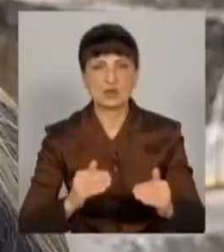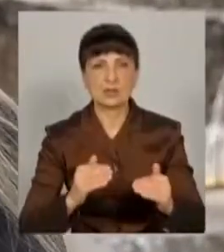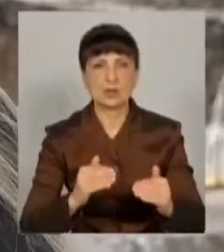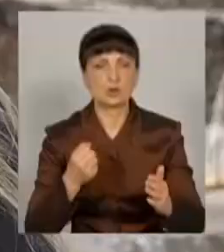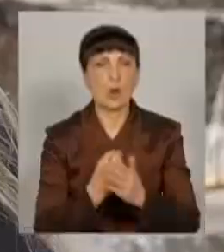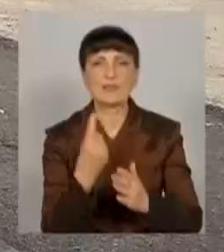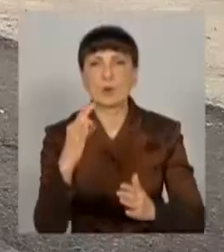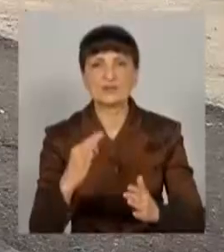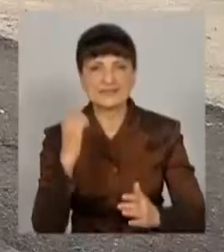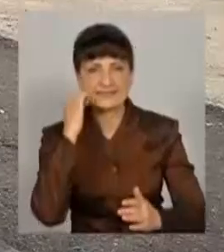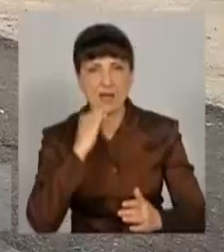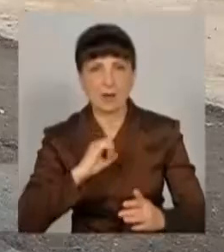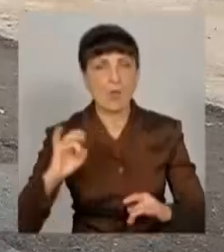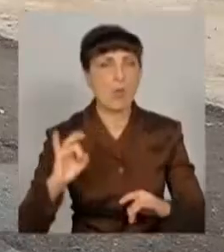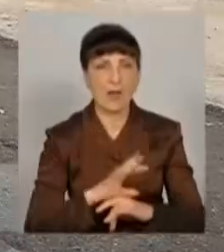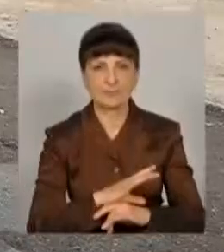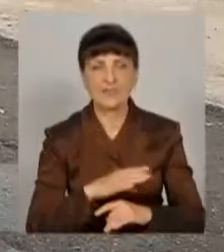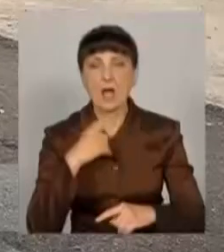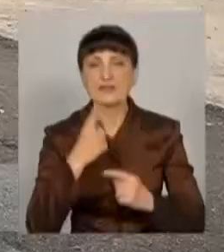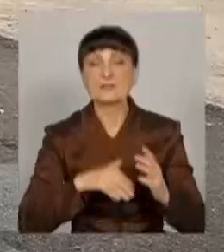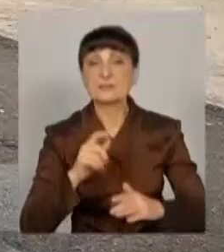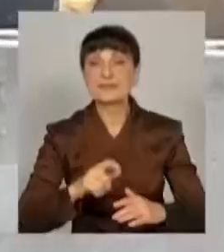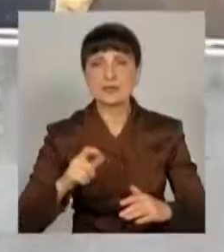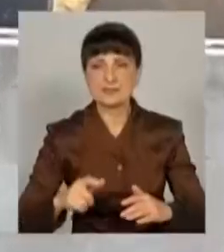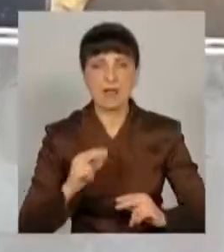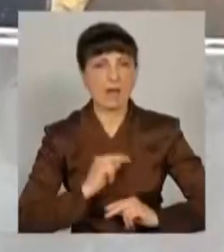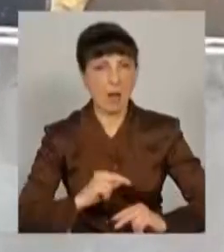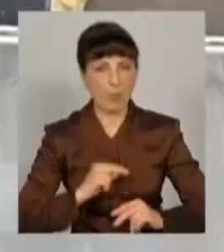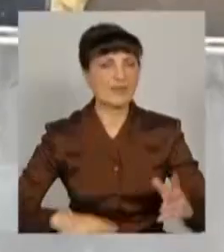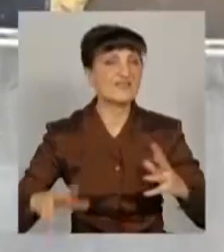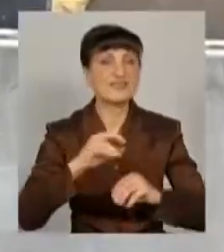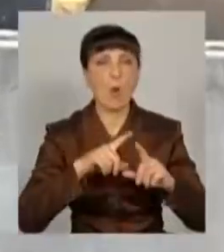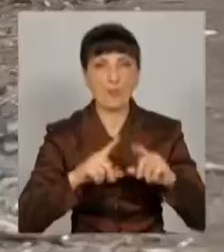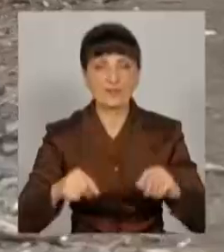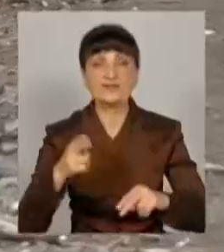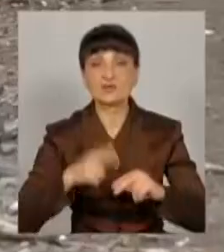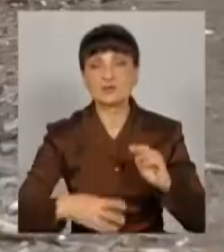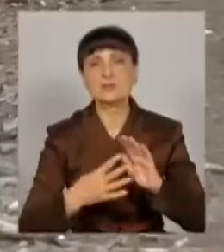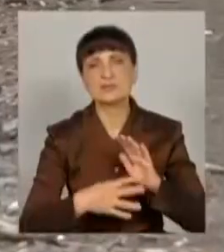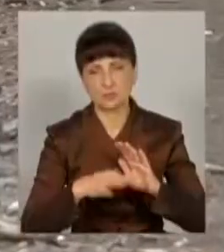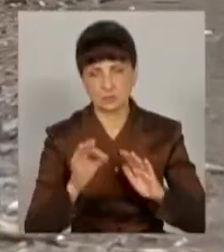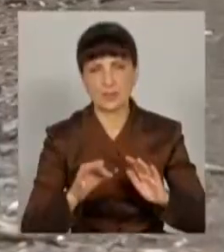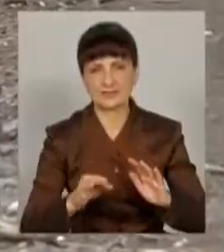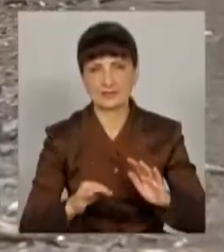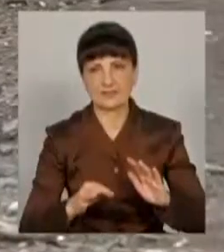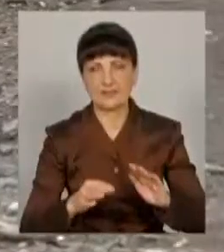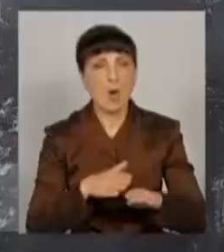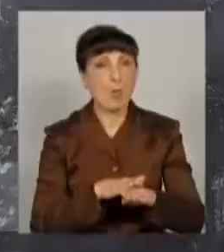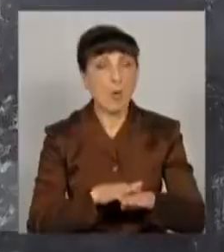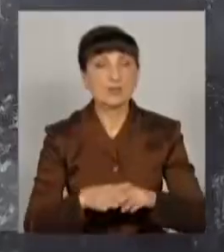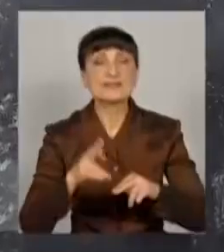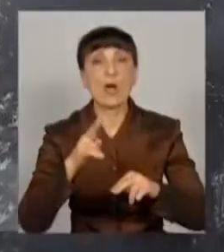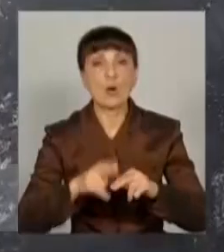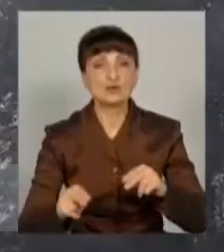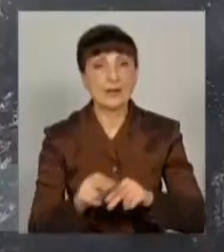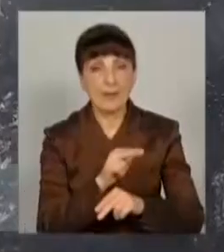до 1%. По словам специалистов, работы на всех объектах завершены на 90%. Полностью уже